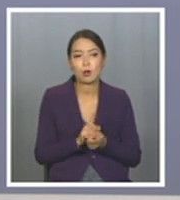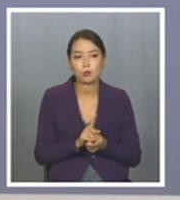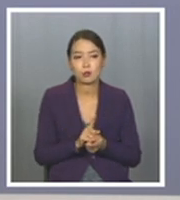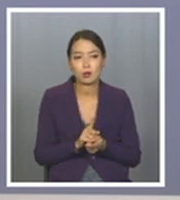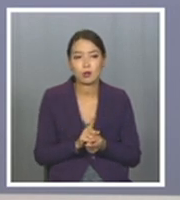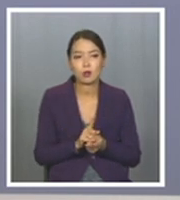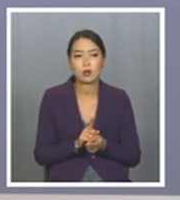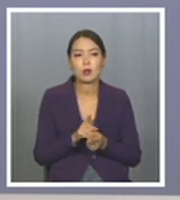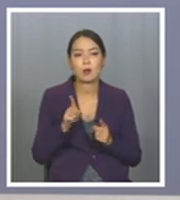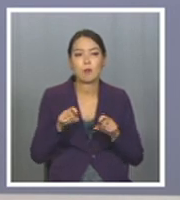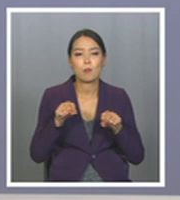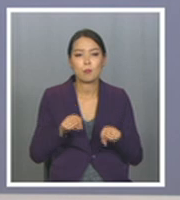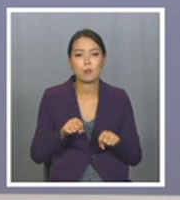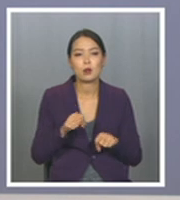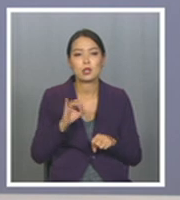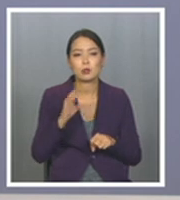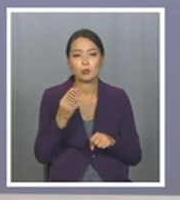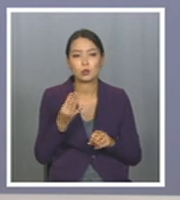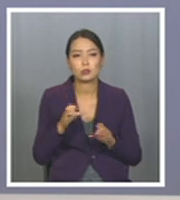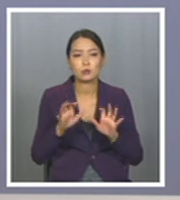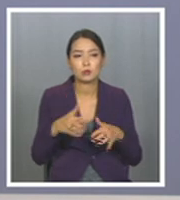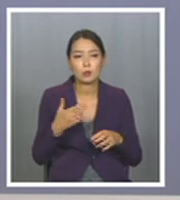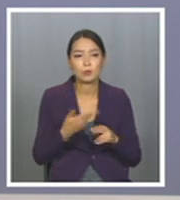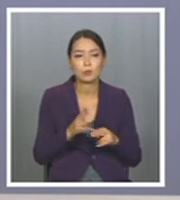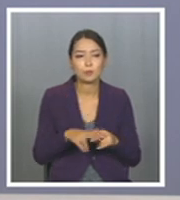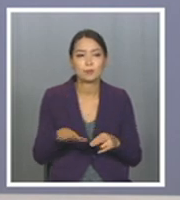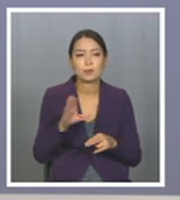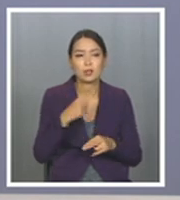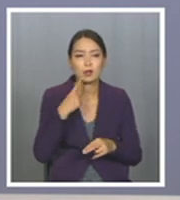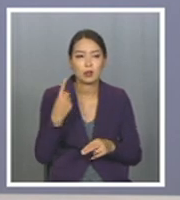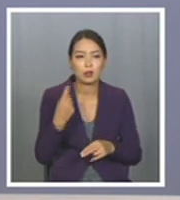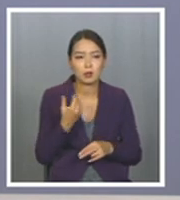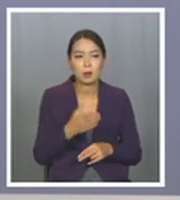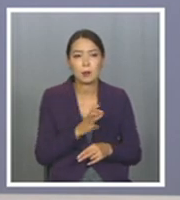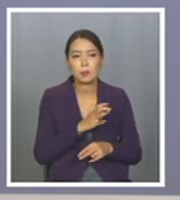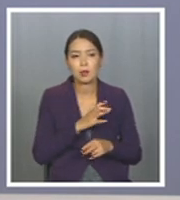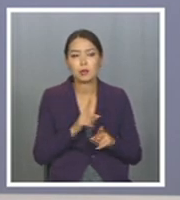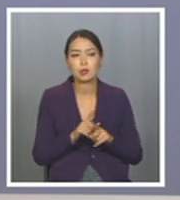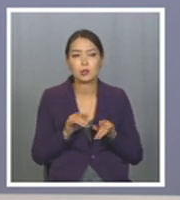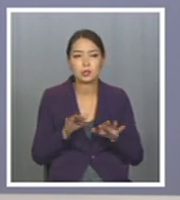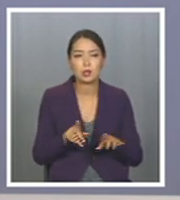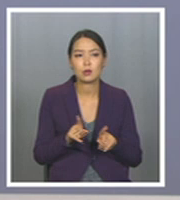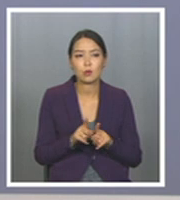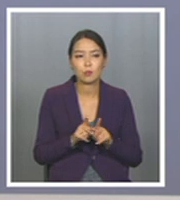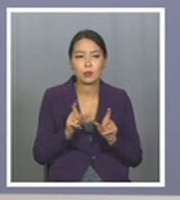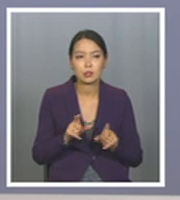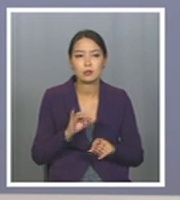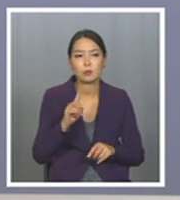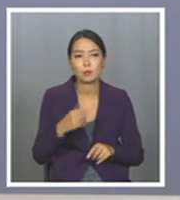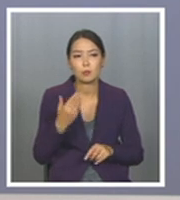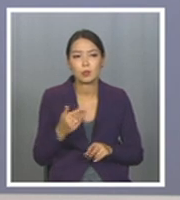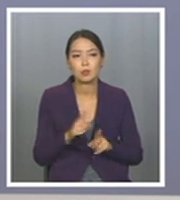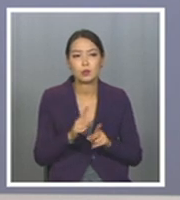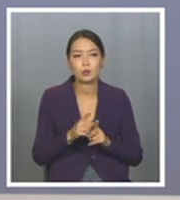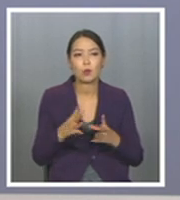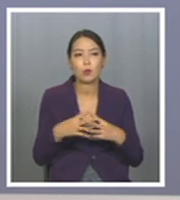кезеңдегі билік басындағыларға барлық жағынан қысымды күшейтуге, байлардың шаруашылықтарын тәркілеуге және олардың отбасы